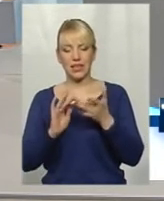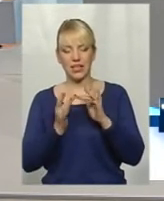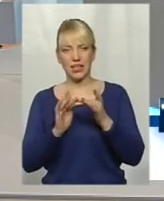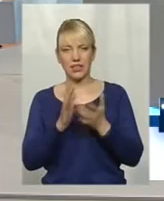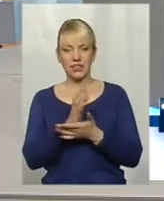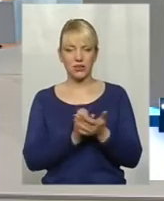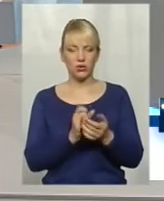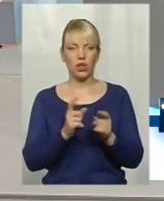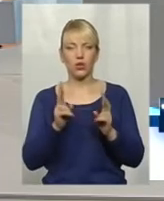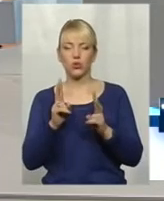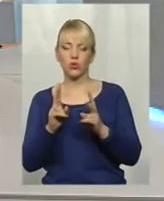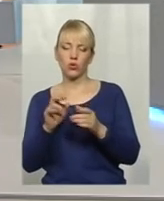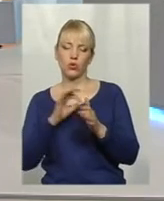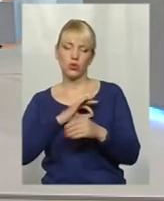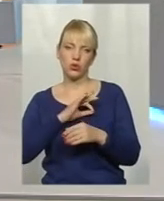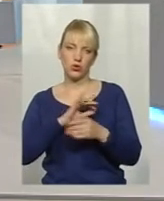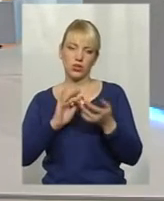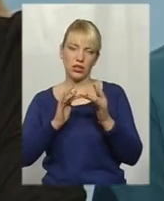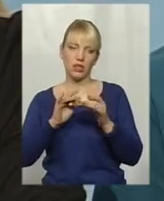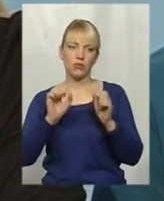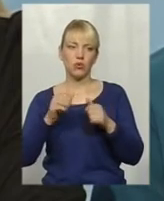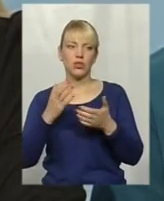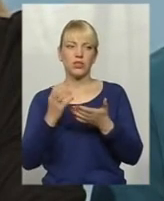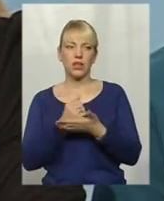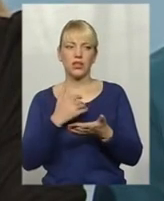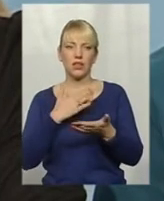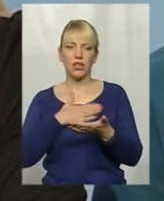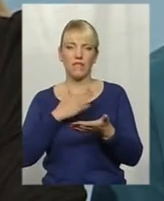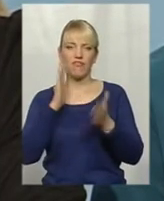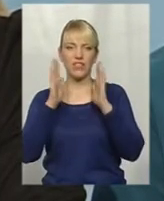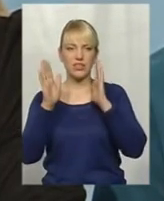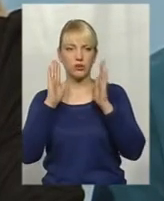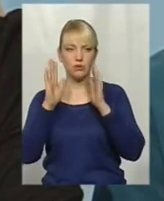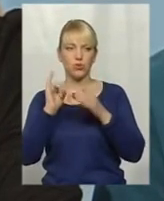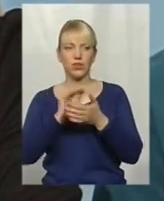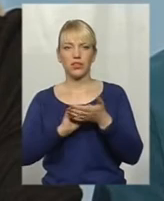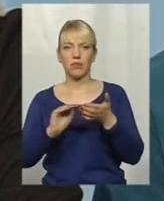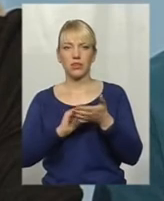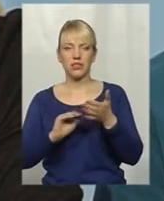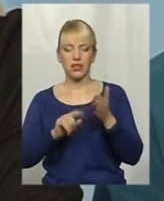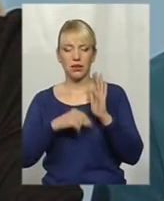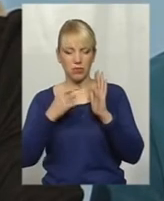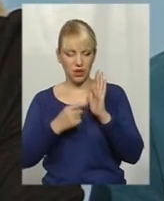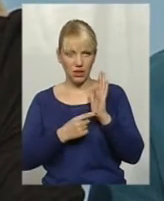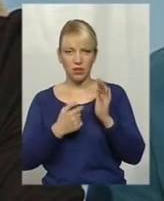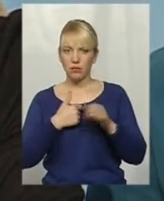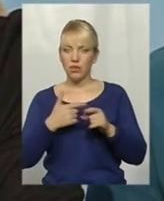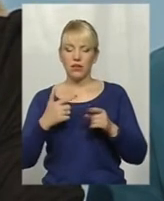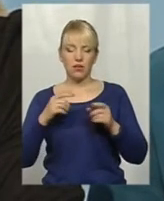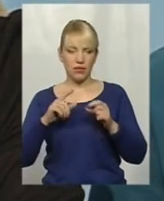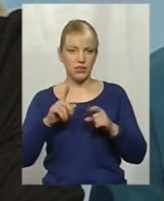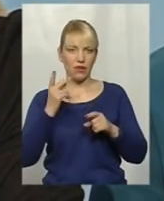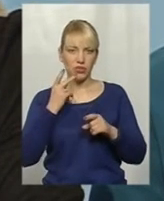інтернет-ресурси, хто користується інтернет-ресурсами, може знайти нашу сторінку в мережі Фейсбук і написати нам запитання. Ми завжди відповідаємо на